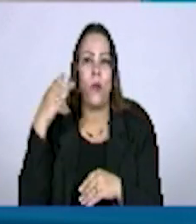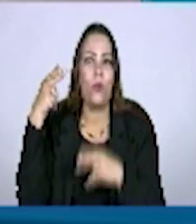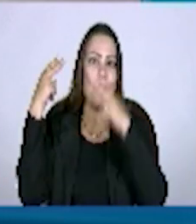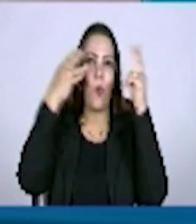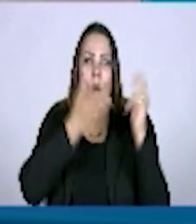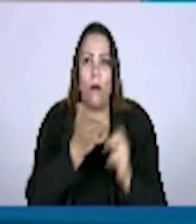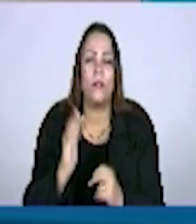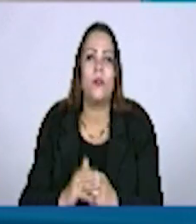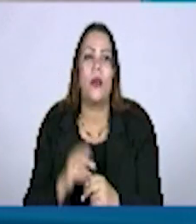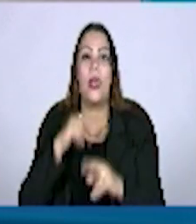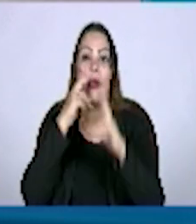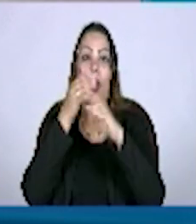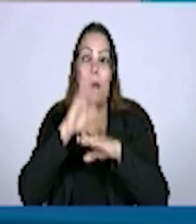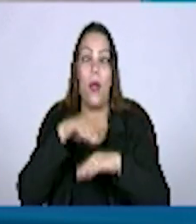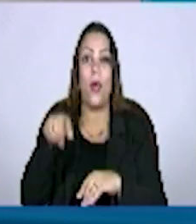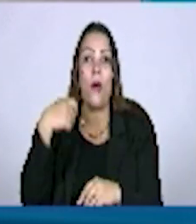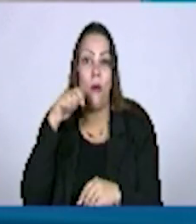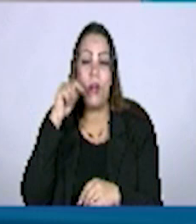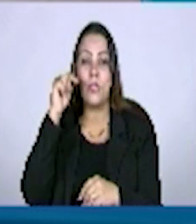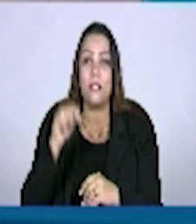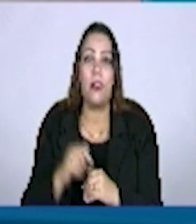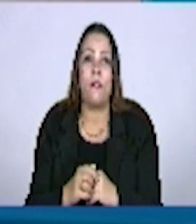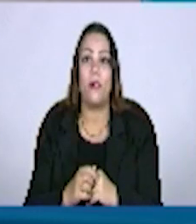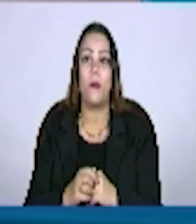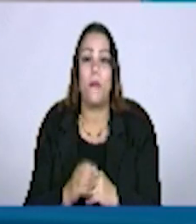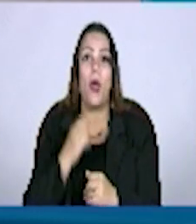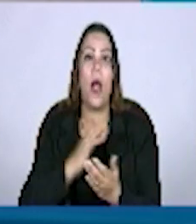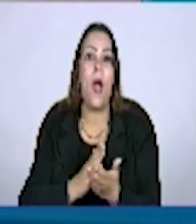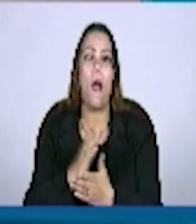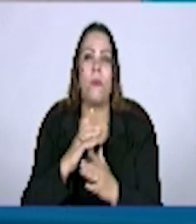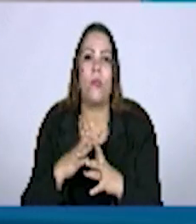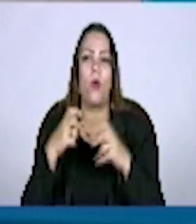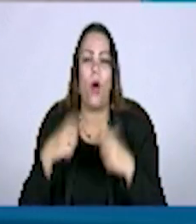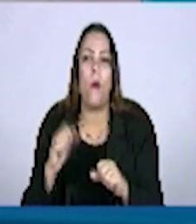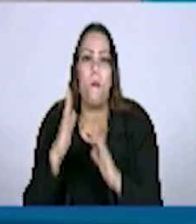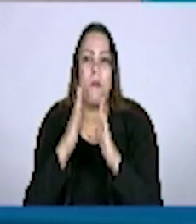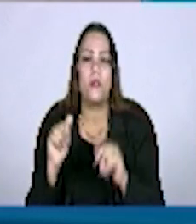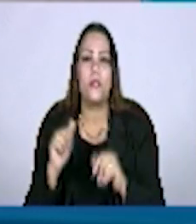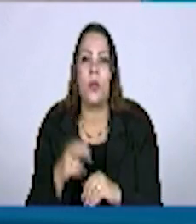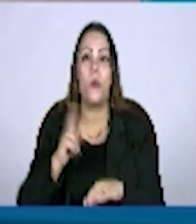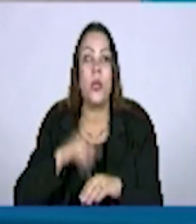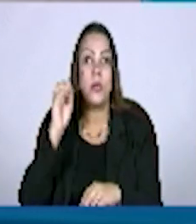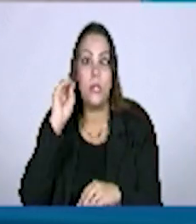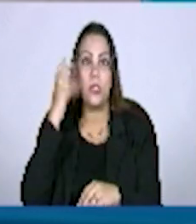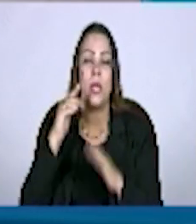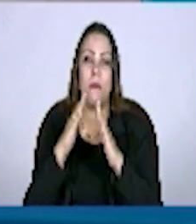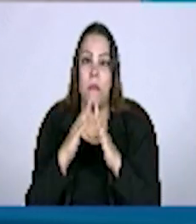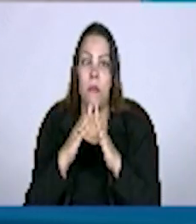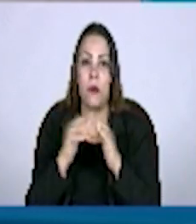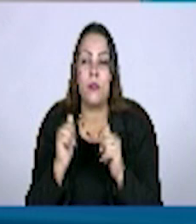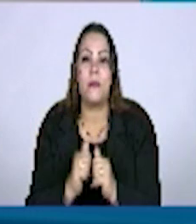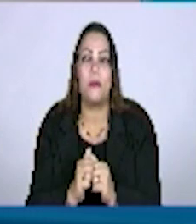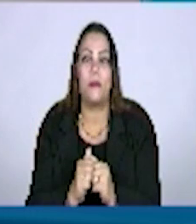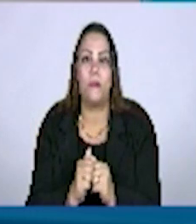والطموحات اتكلم فيها الرئيس على الامن القومي المصري وكيف ان مصر